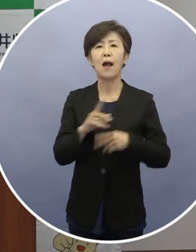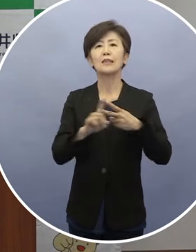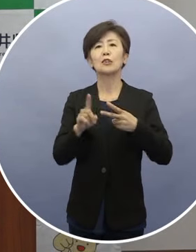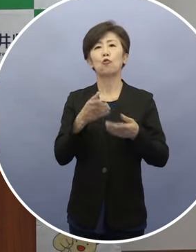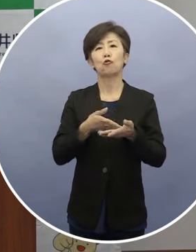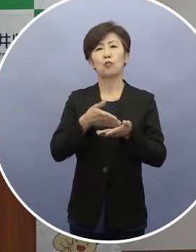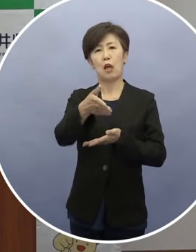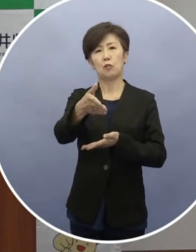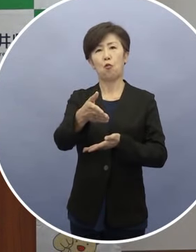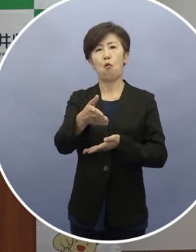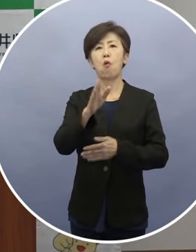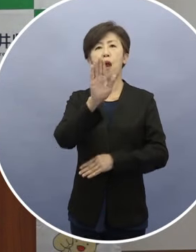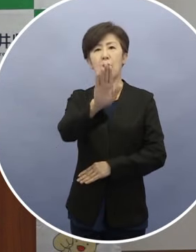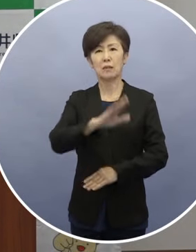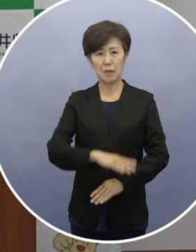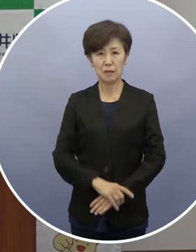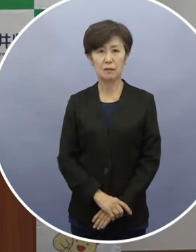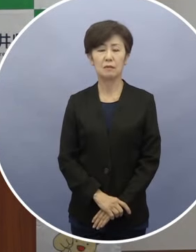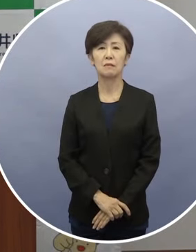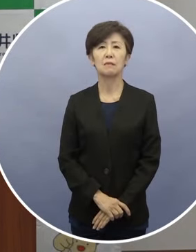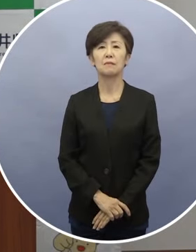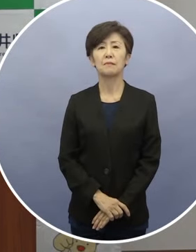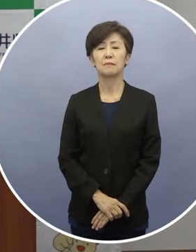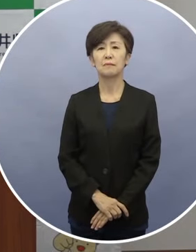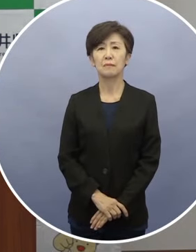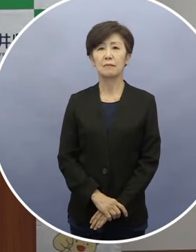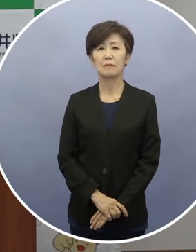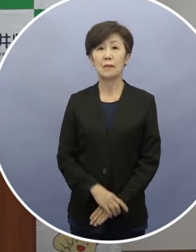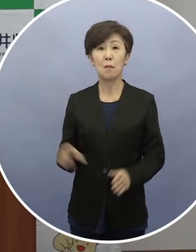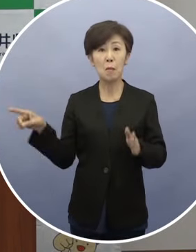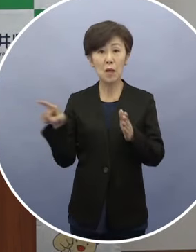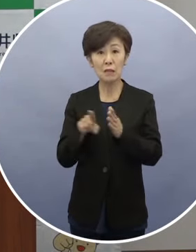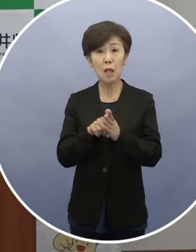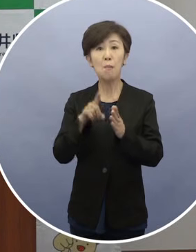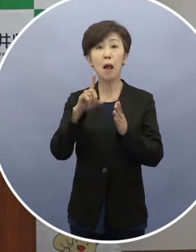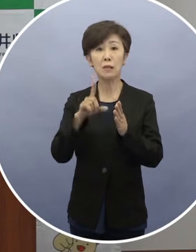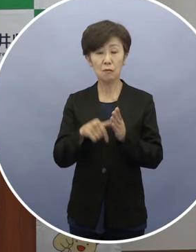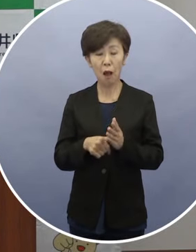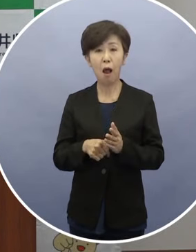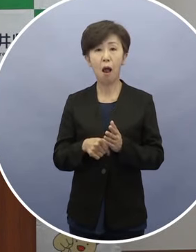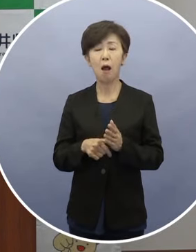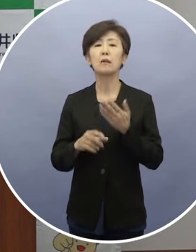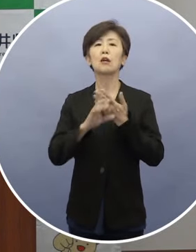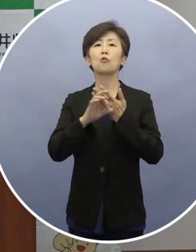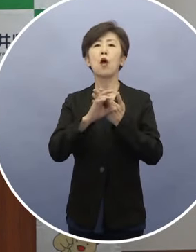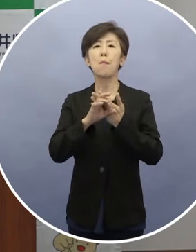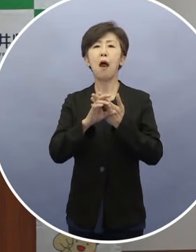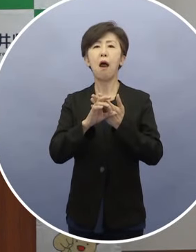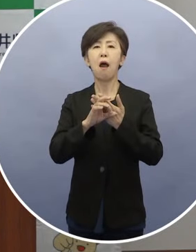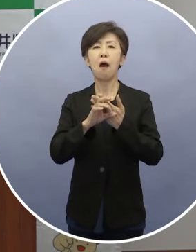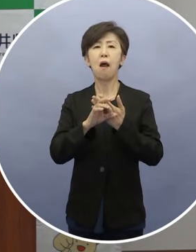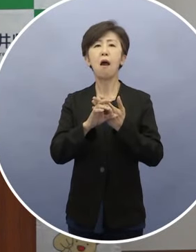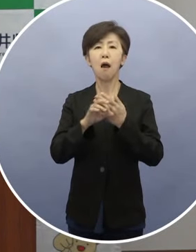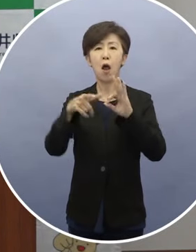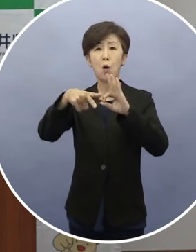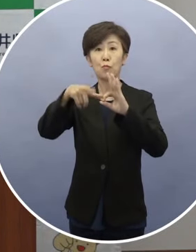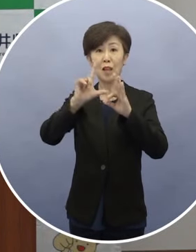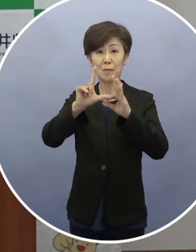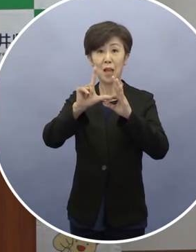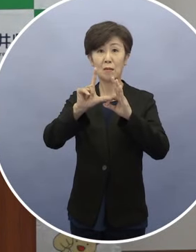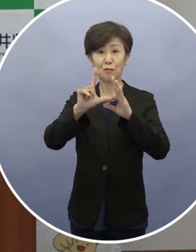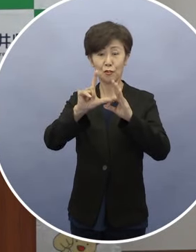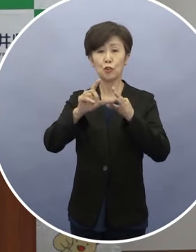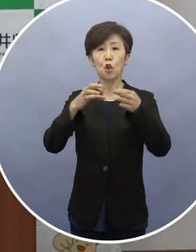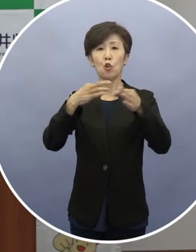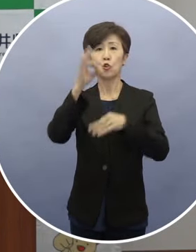能のスタートをさせていただいたところでございます。今までもですね、例えばプレミアム